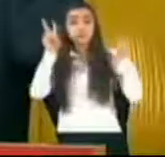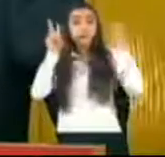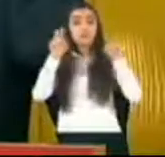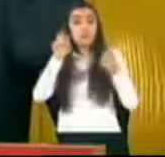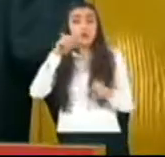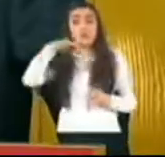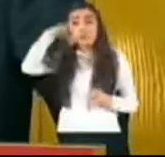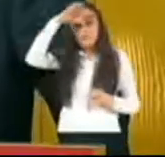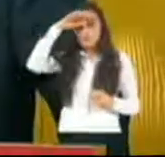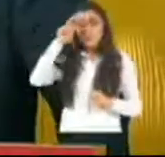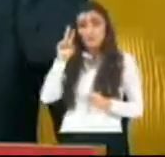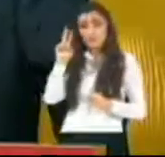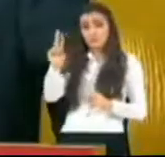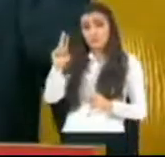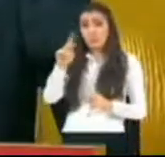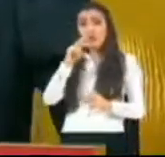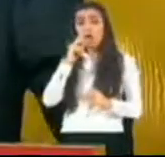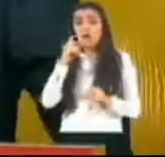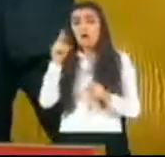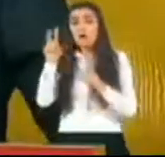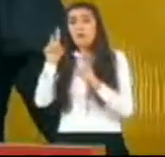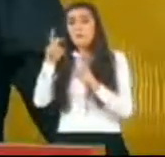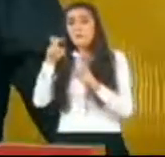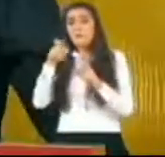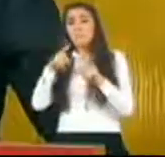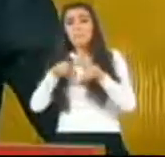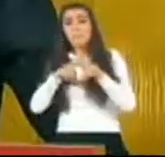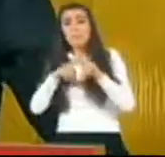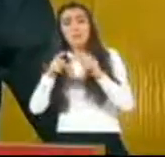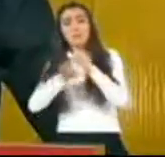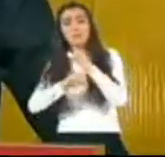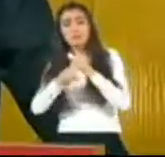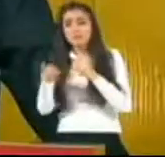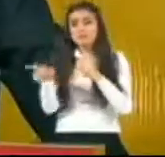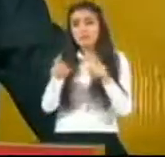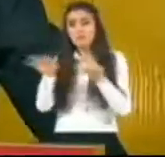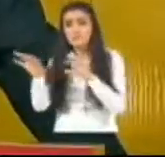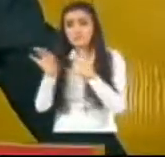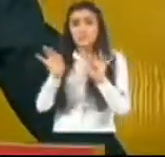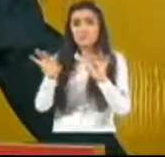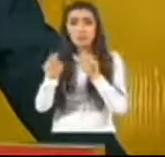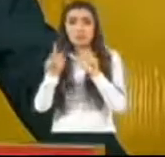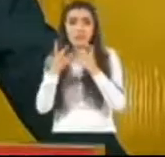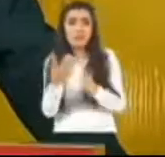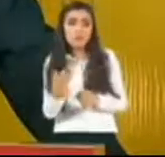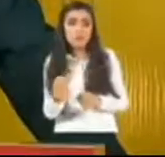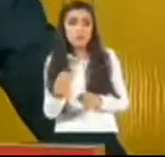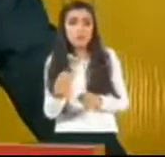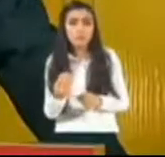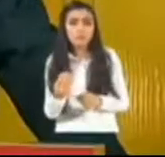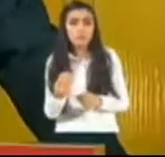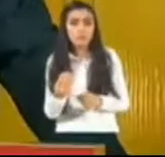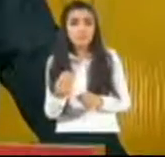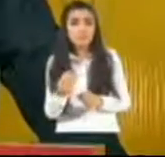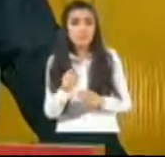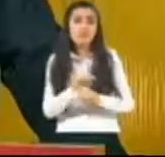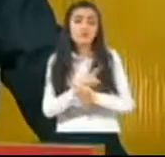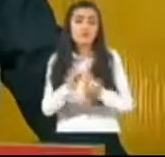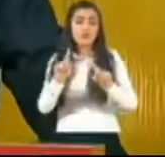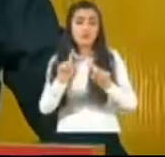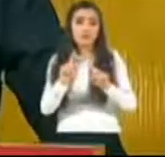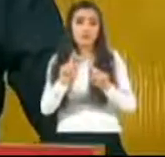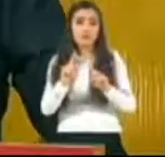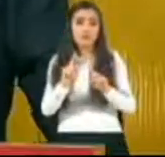rektörlüğün öğrenciyle terörist arasında tercih yapmak durumunda olduğunu ikazen